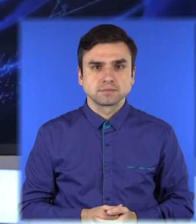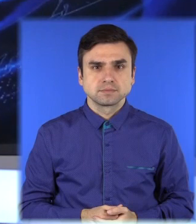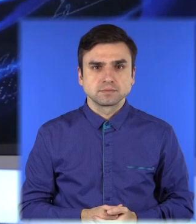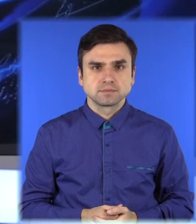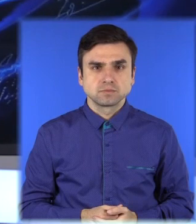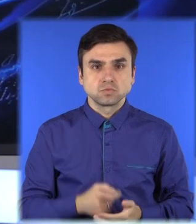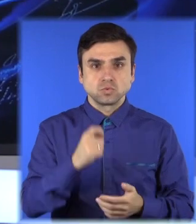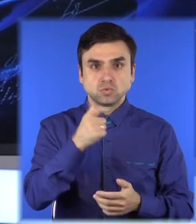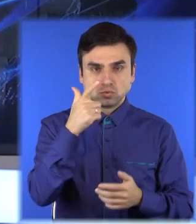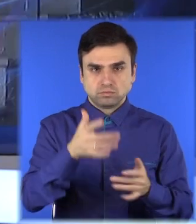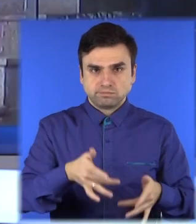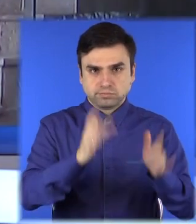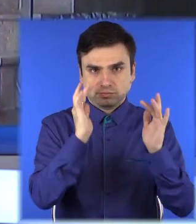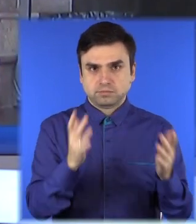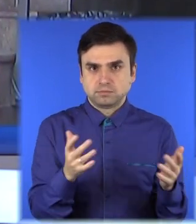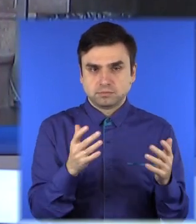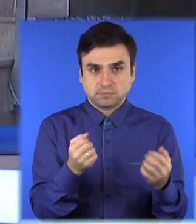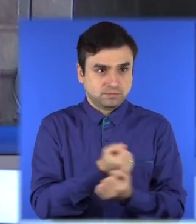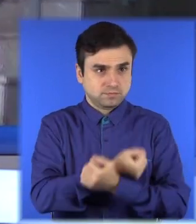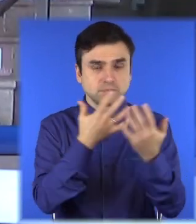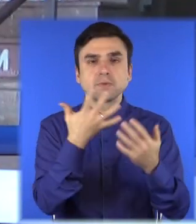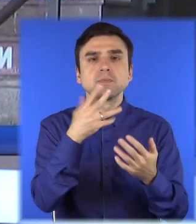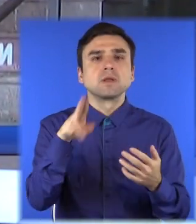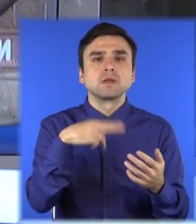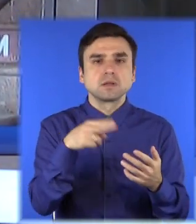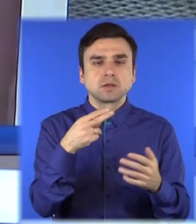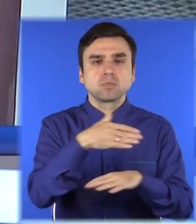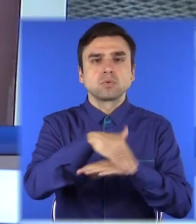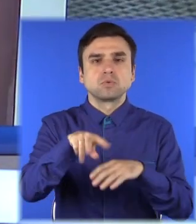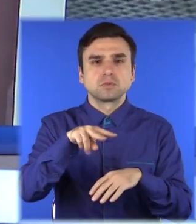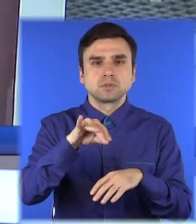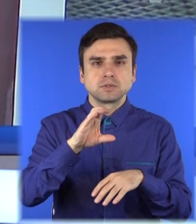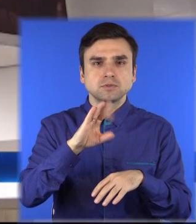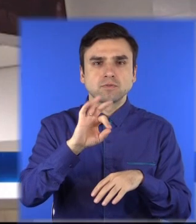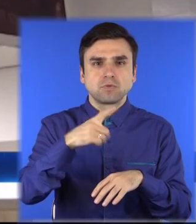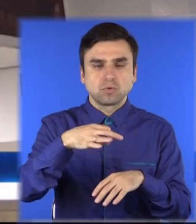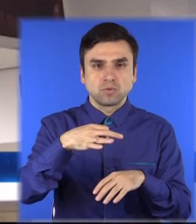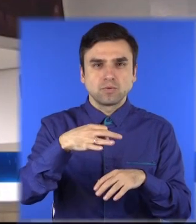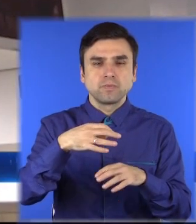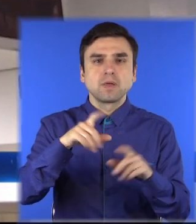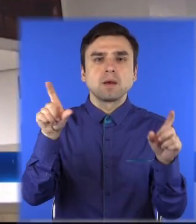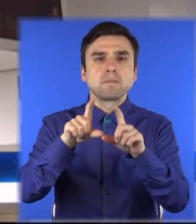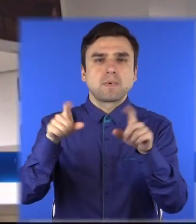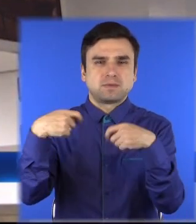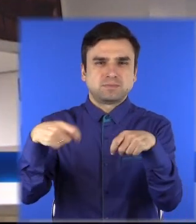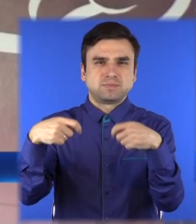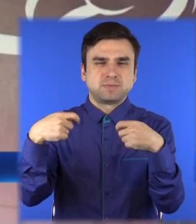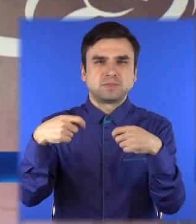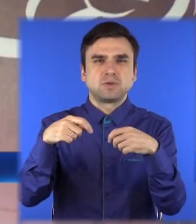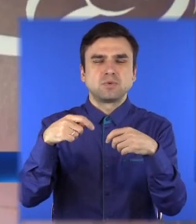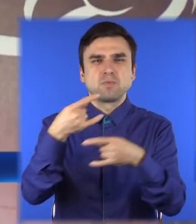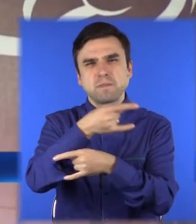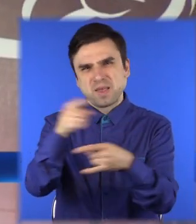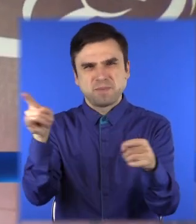Намагались пограбувати серед білого дня. 5 грудня на вулиці Лісового жінка зайшла до меблевого магазину та намагалася